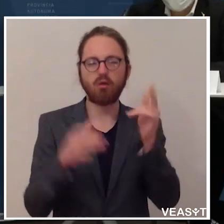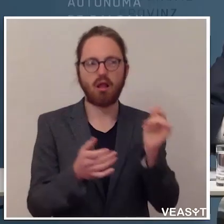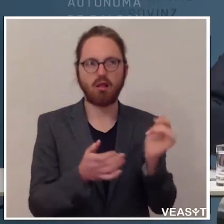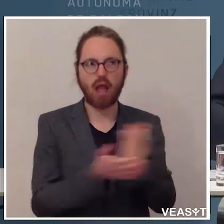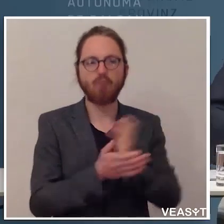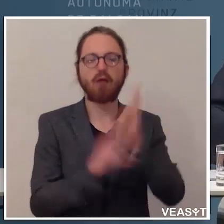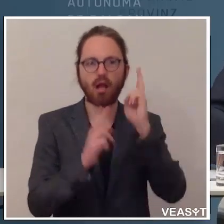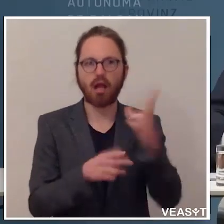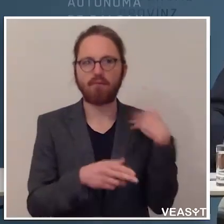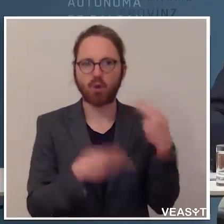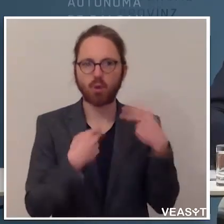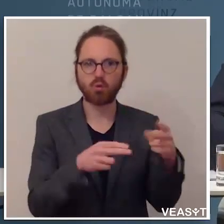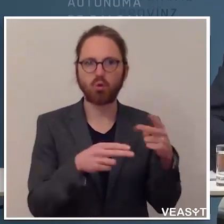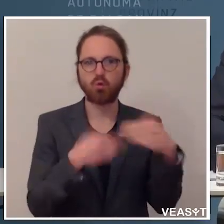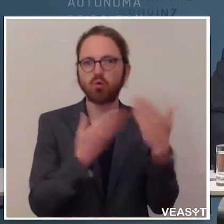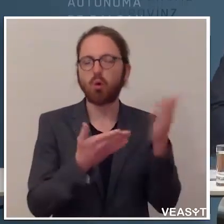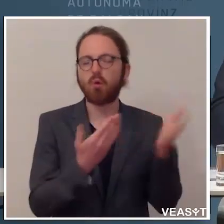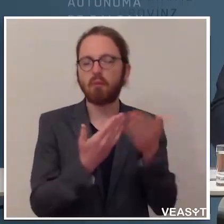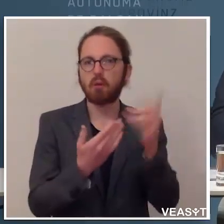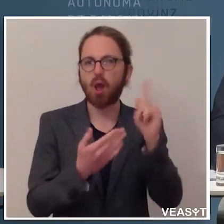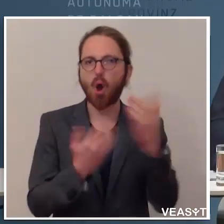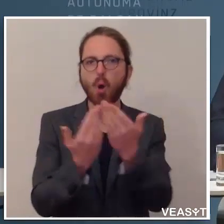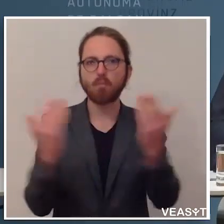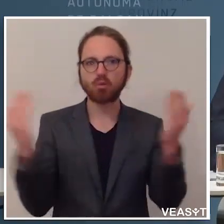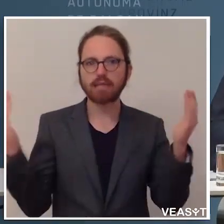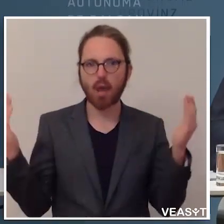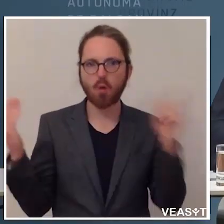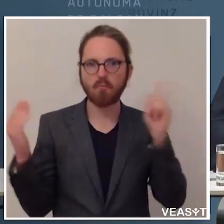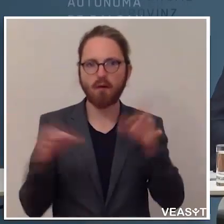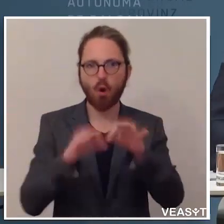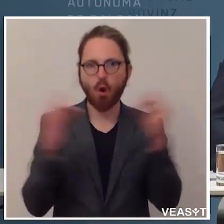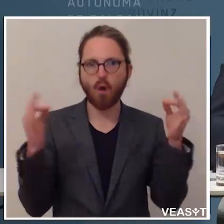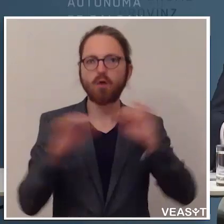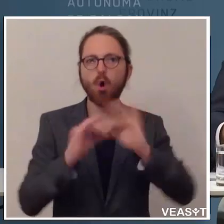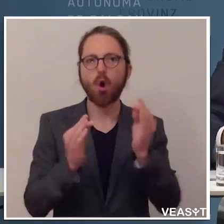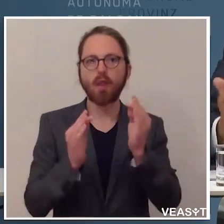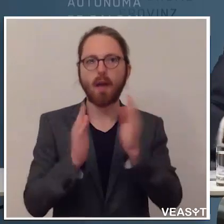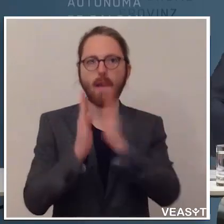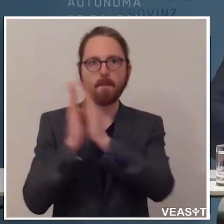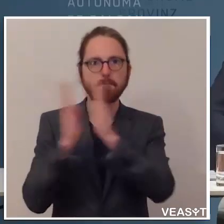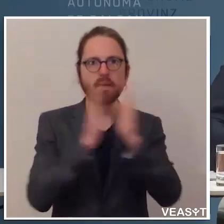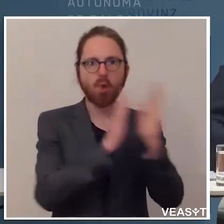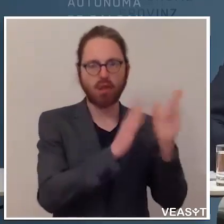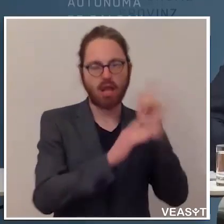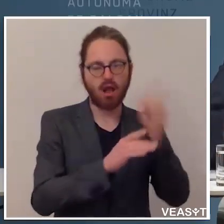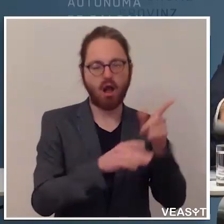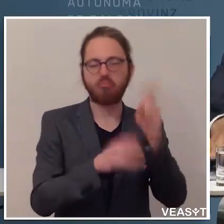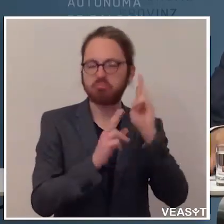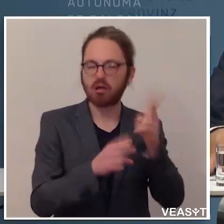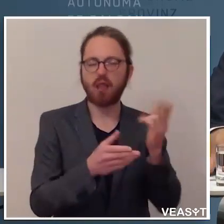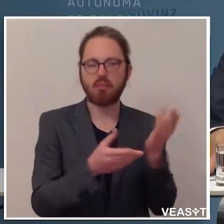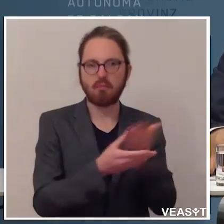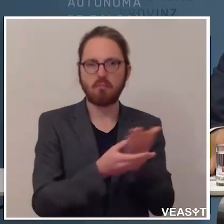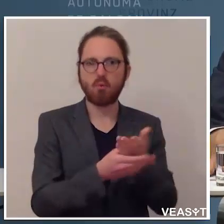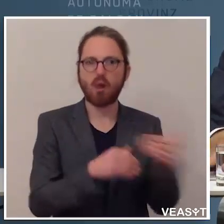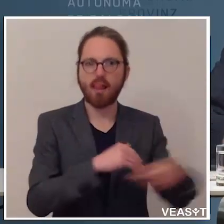aufgenommen werden, so zum Beispiel eben auch die Museen dann wieder öffnen oder auch die Bibliotheken, wo man eben entsprechend dann wieder Bücher entlehnen kann. Und auch hier